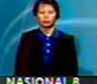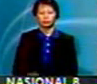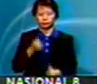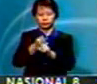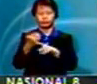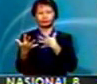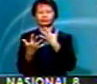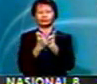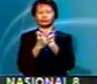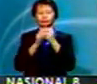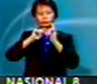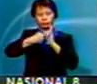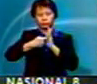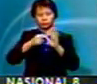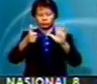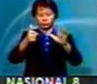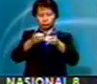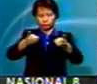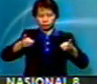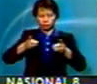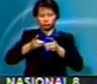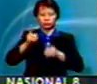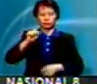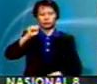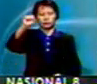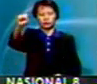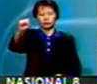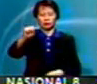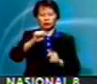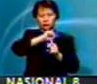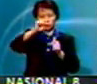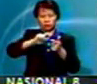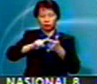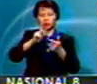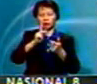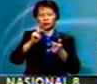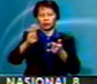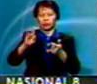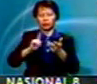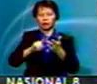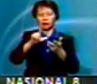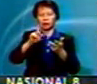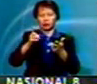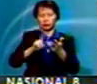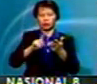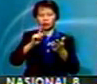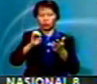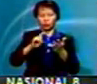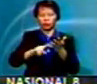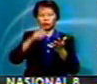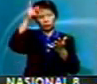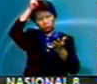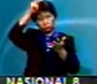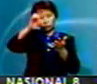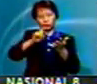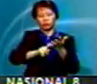Perintah berkurung yang dikuatkuasa di 6 daerah di pantai timur Sabah iaitu Sandakan, Kinabatangan, Lahad Datu, Kunak, Semporna dan